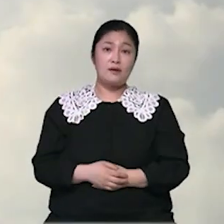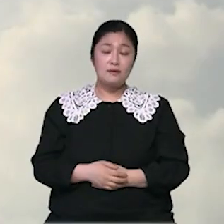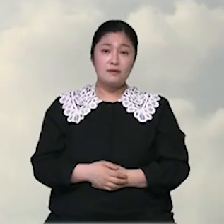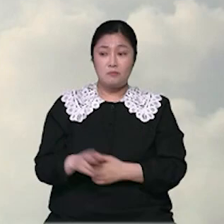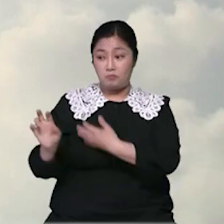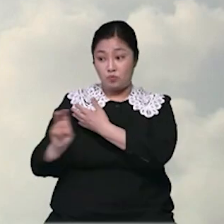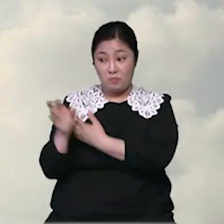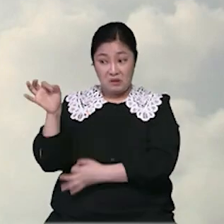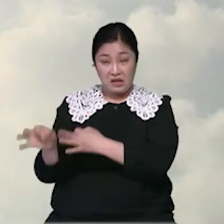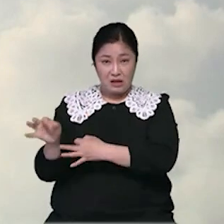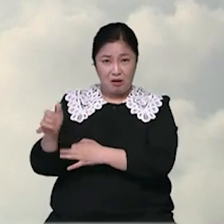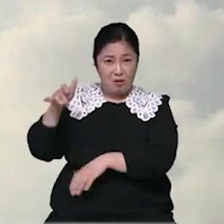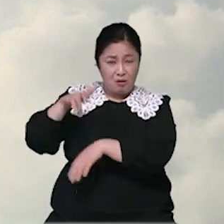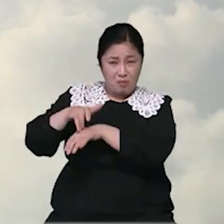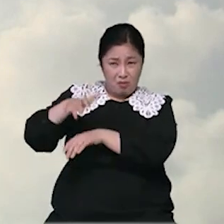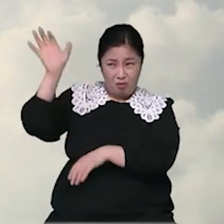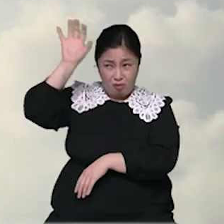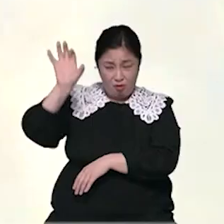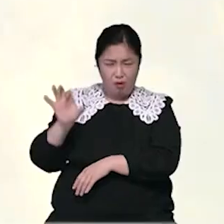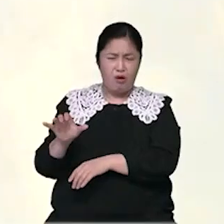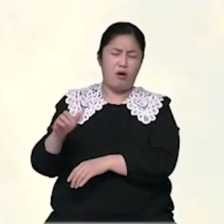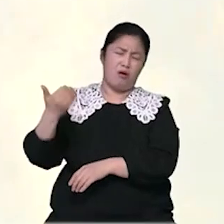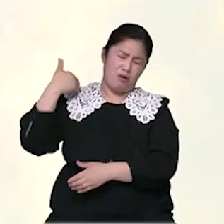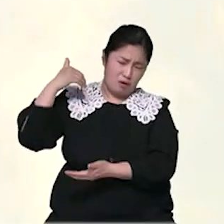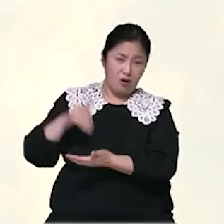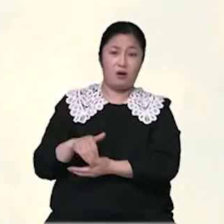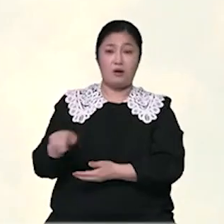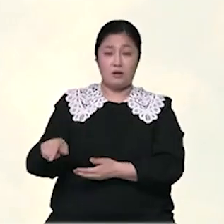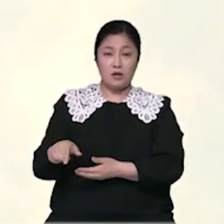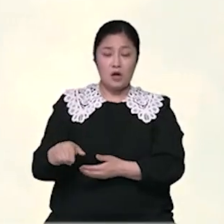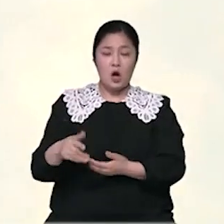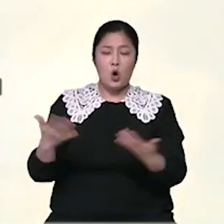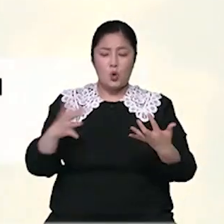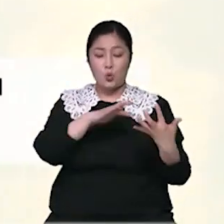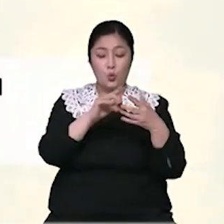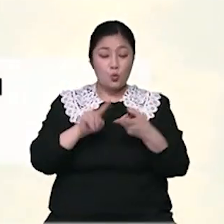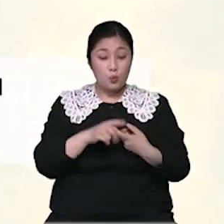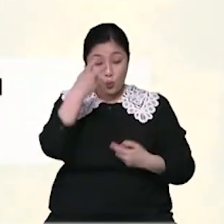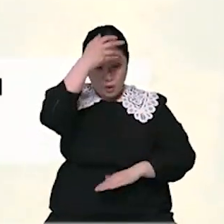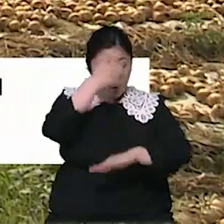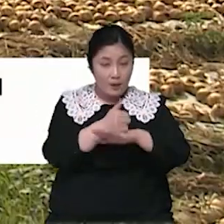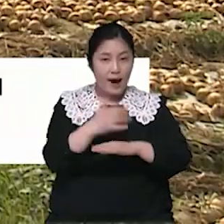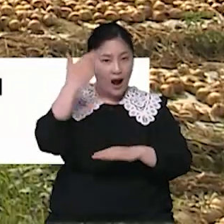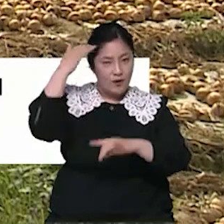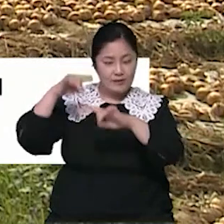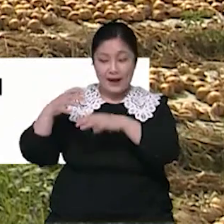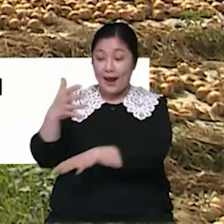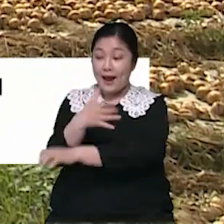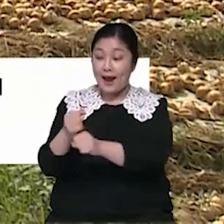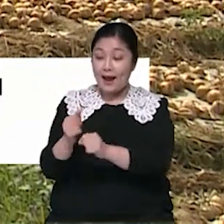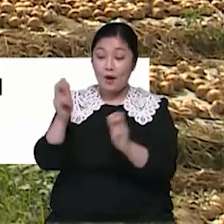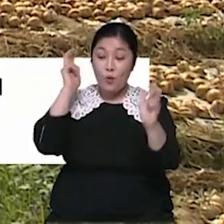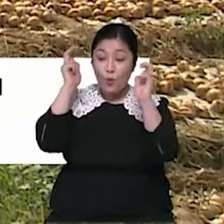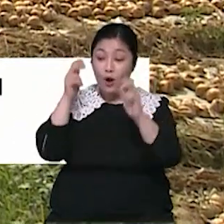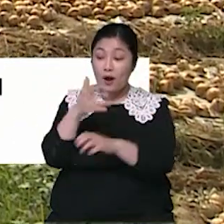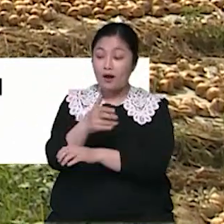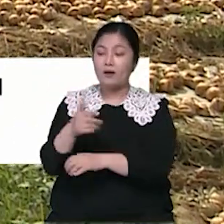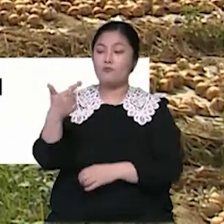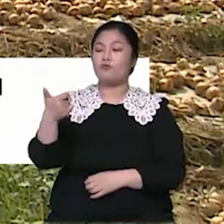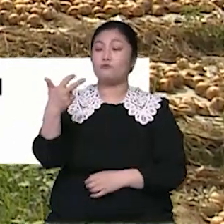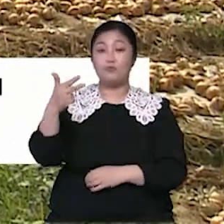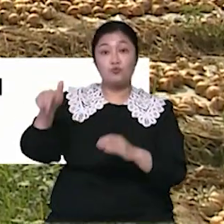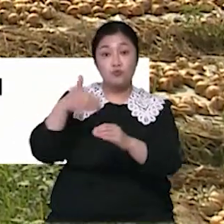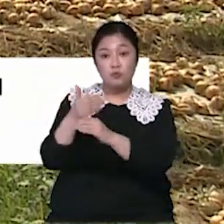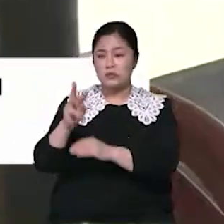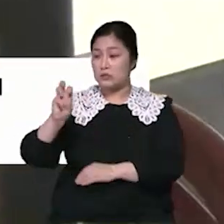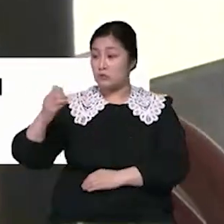불법 하도급 관행 역시 여전합니다. 건설 노조의 조사 결과를 보면 한전과 계약한 협력업체 67곳